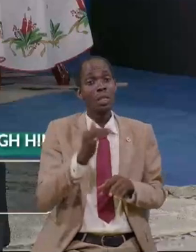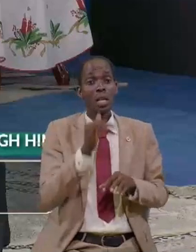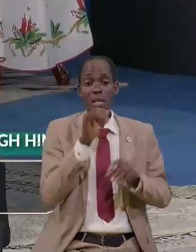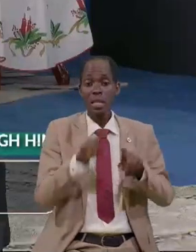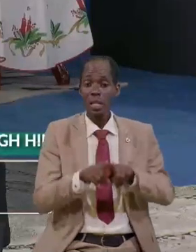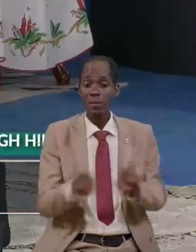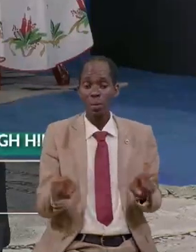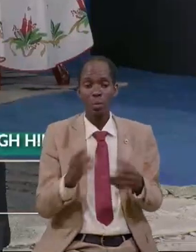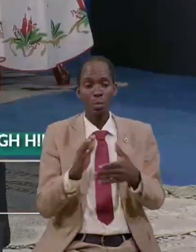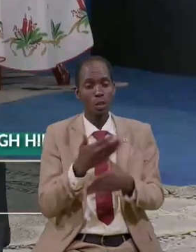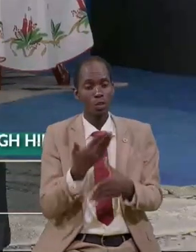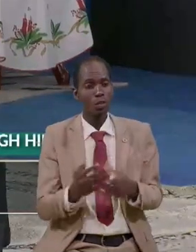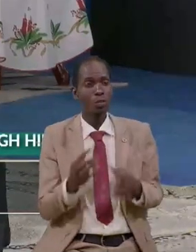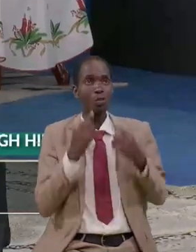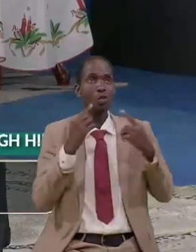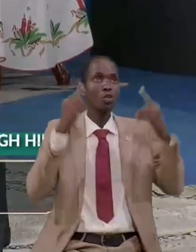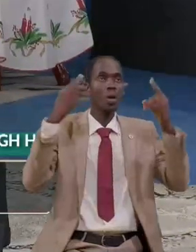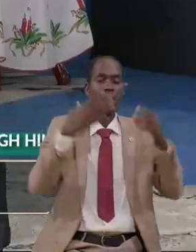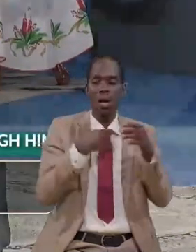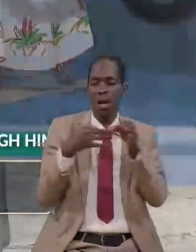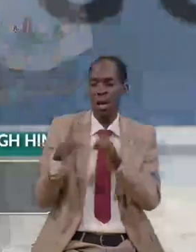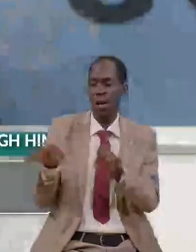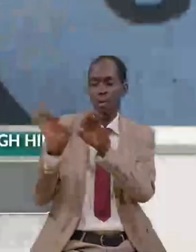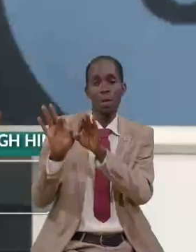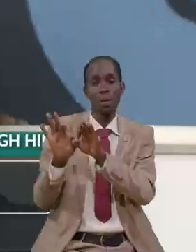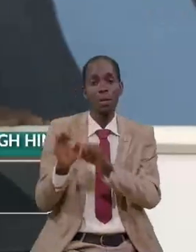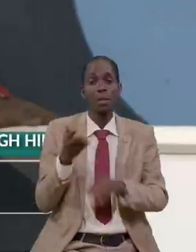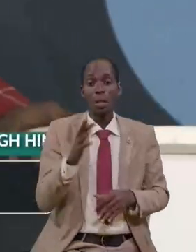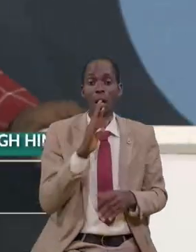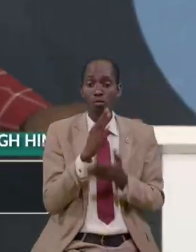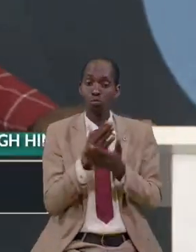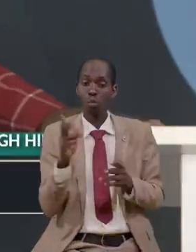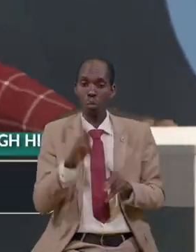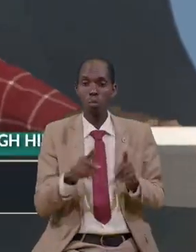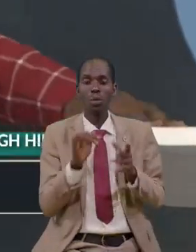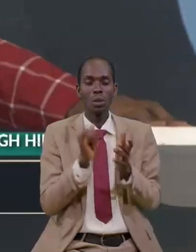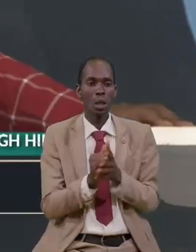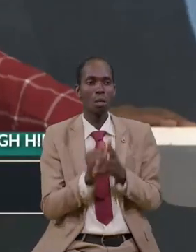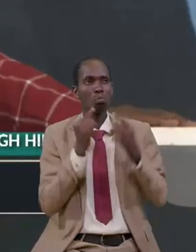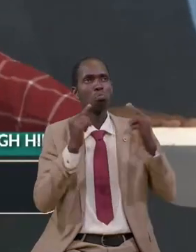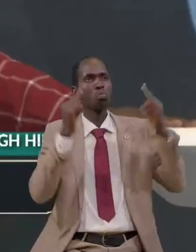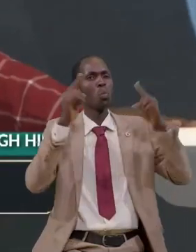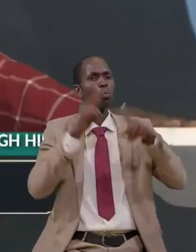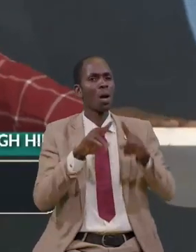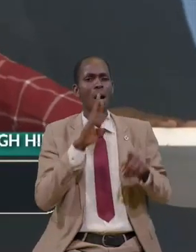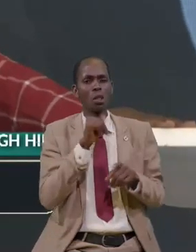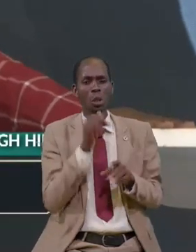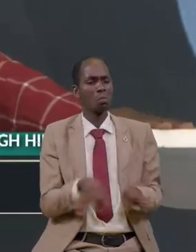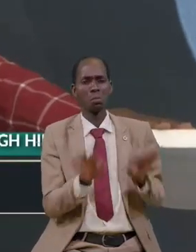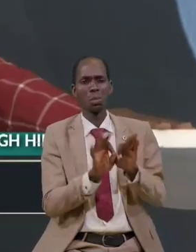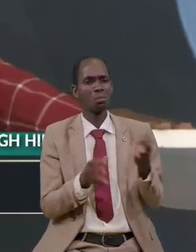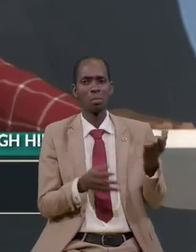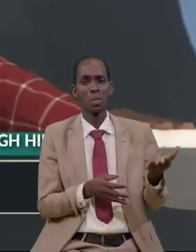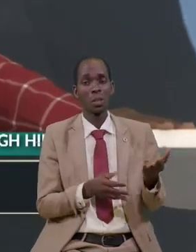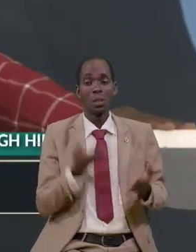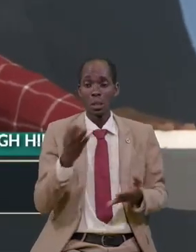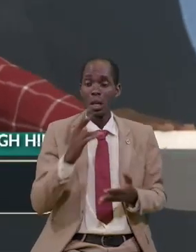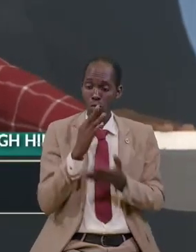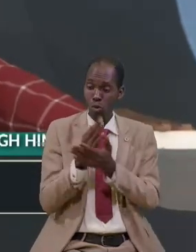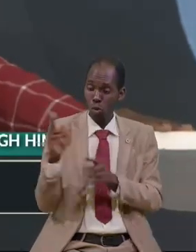succès et l'importance. Il y a des gens qui réussissent, mais qui ne sont pas importants. Il y a d'autres qui